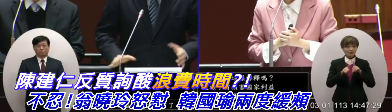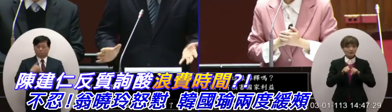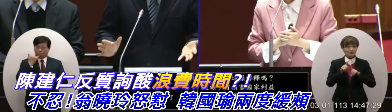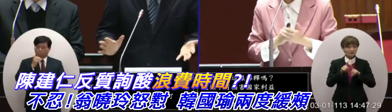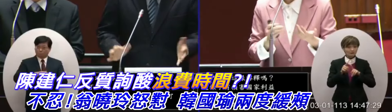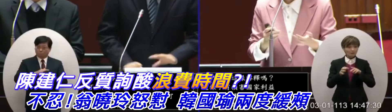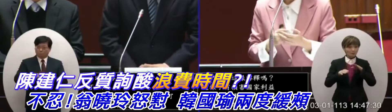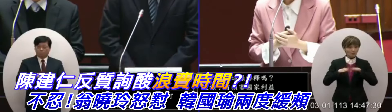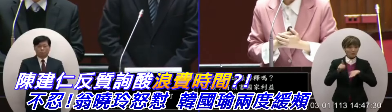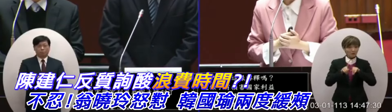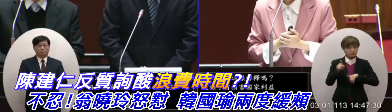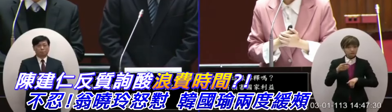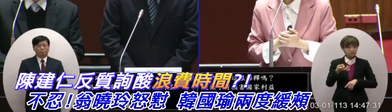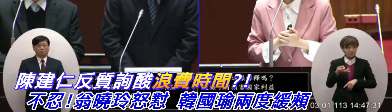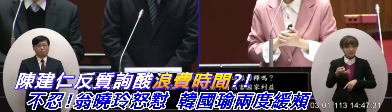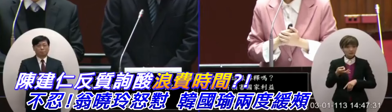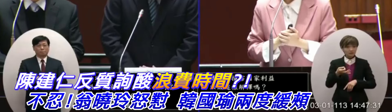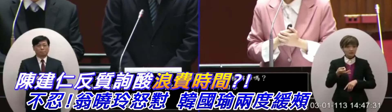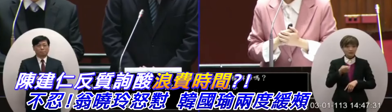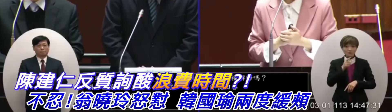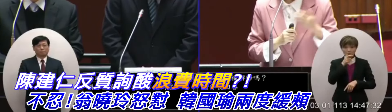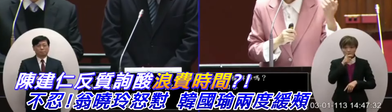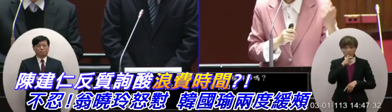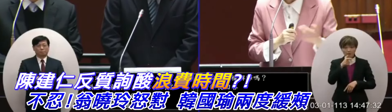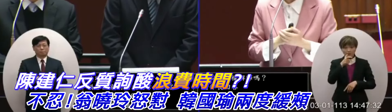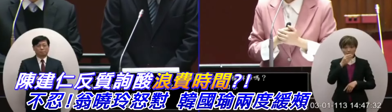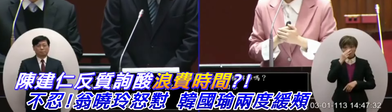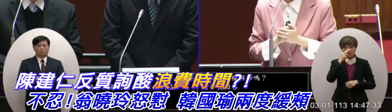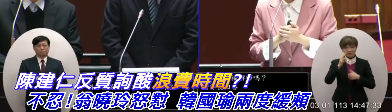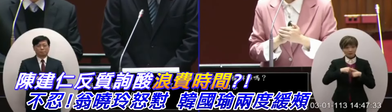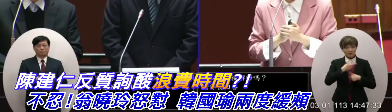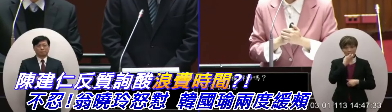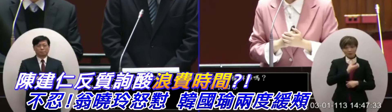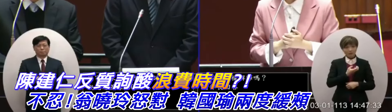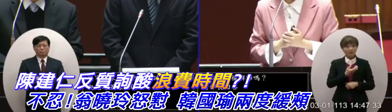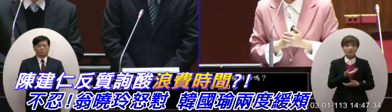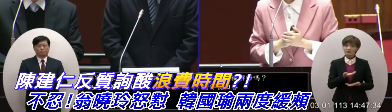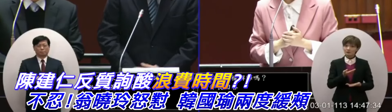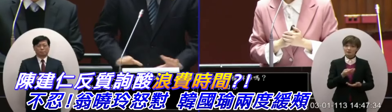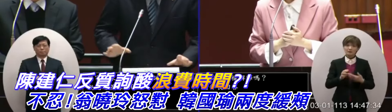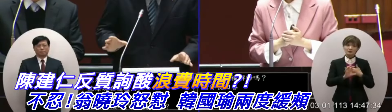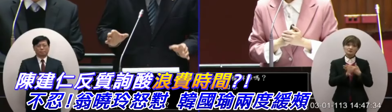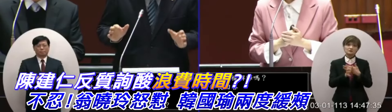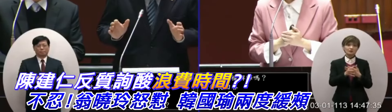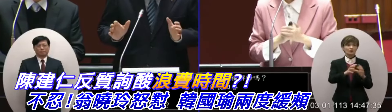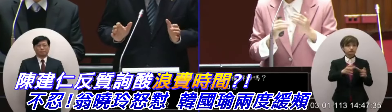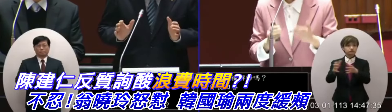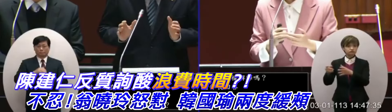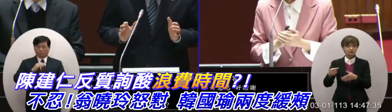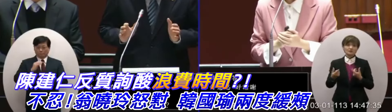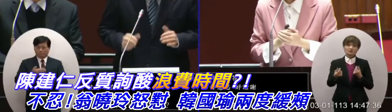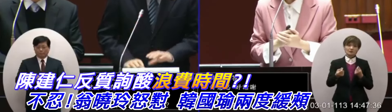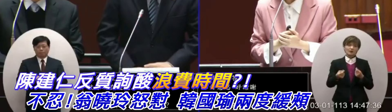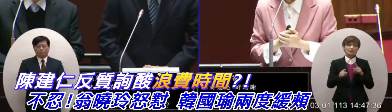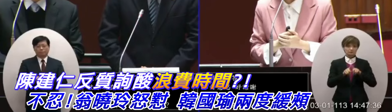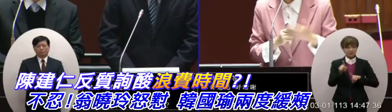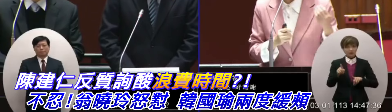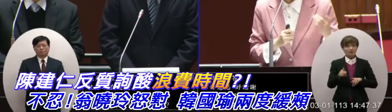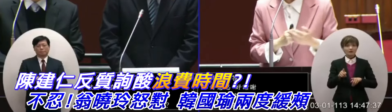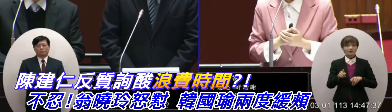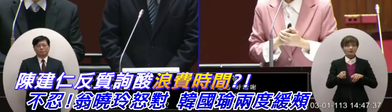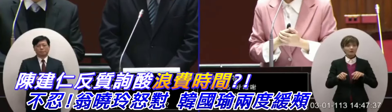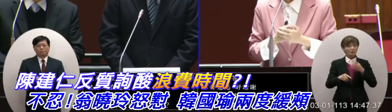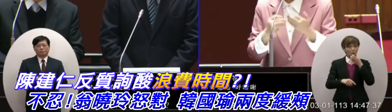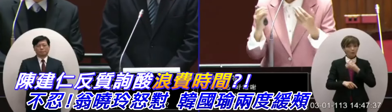观光， 是啊， 损害国家利益， 是， 那我们跟太多国家都有逆差呀。 但是 他们，是，但是呢我